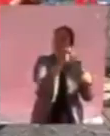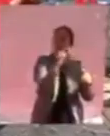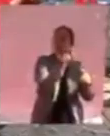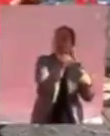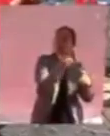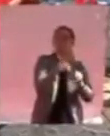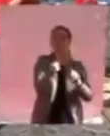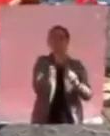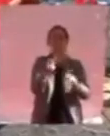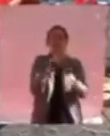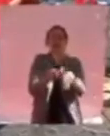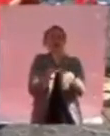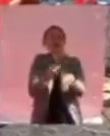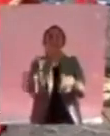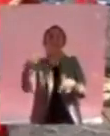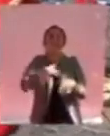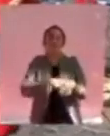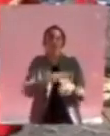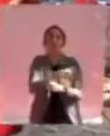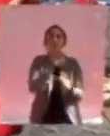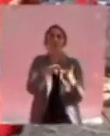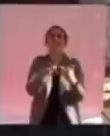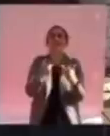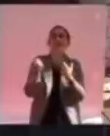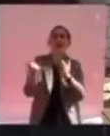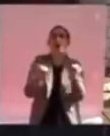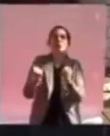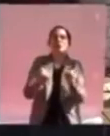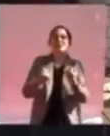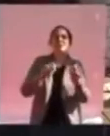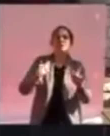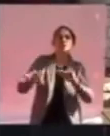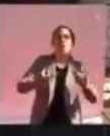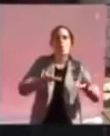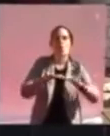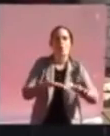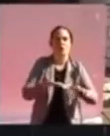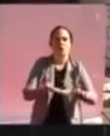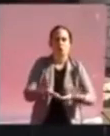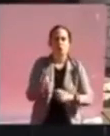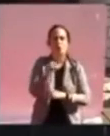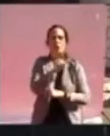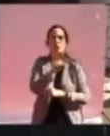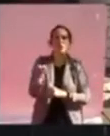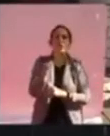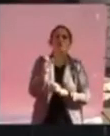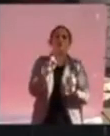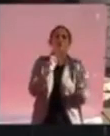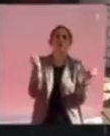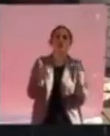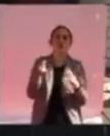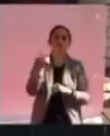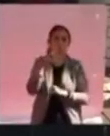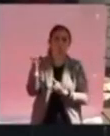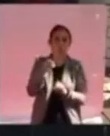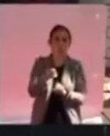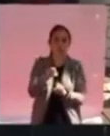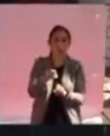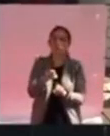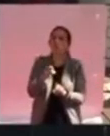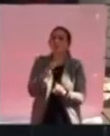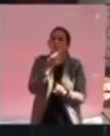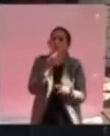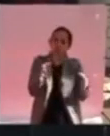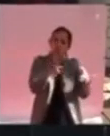autisti soccorritori del 118 questo per loro significa non poter accedere agli sviluppi economici